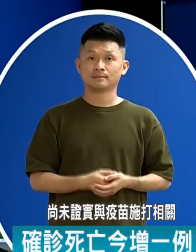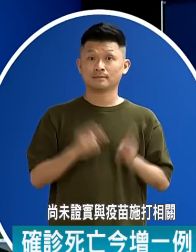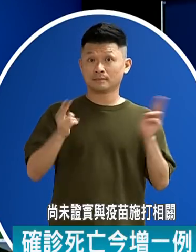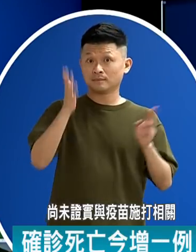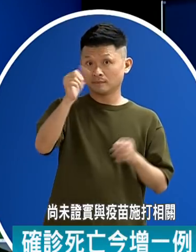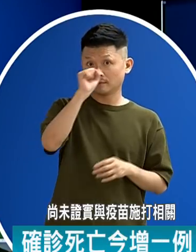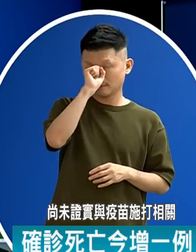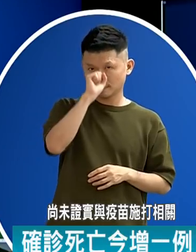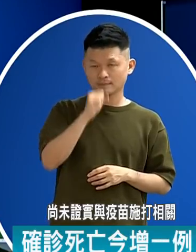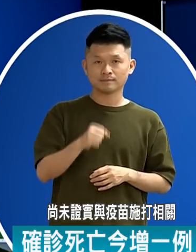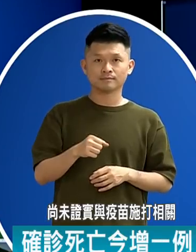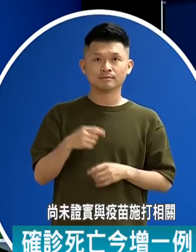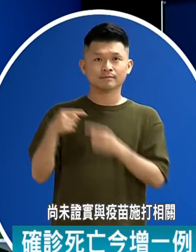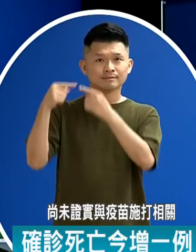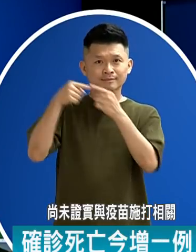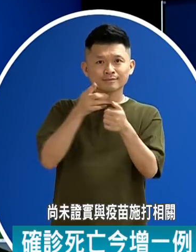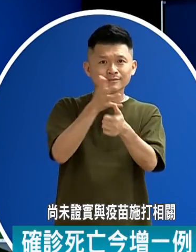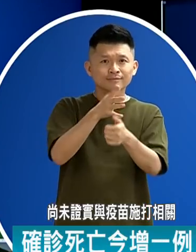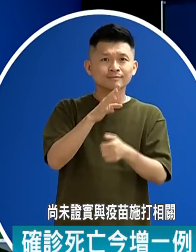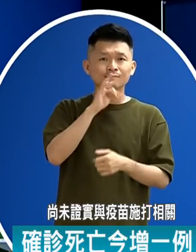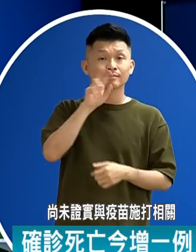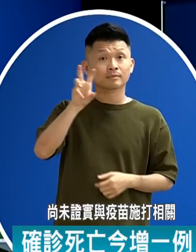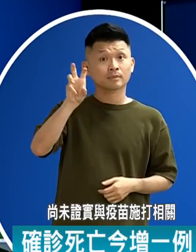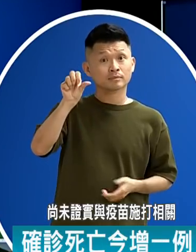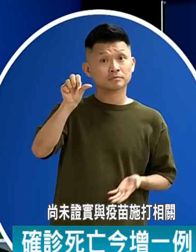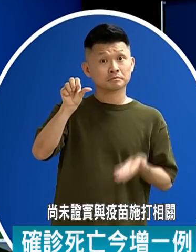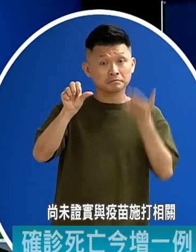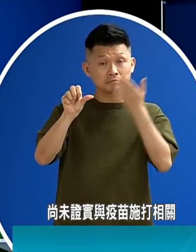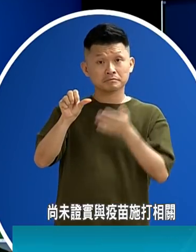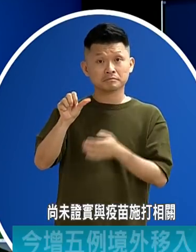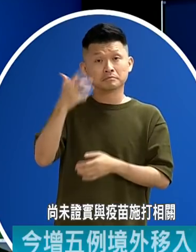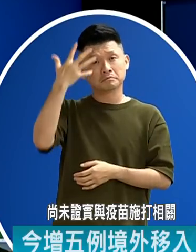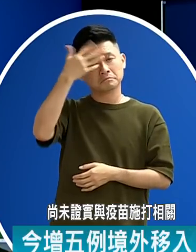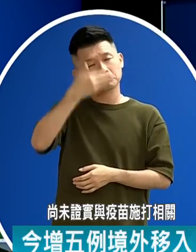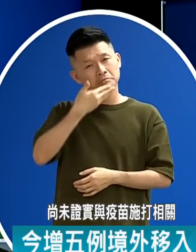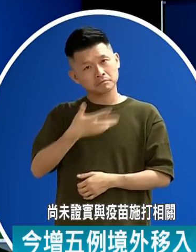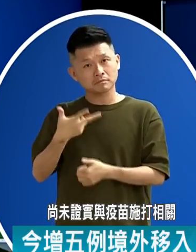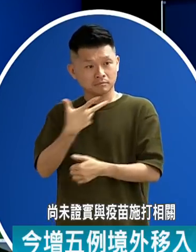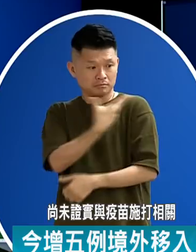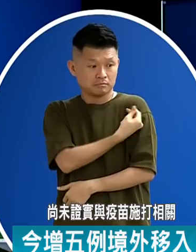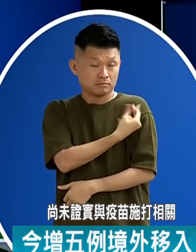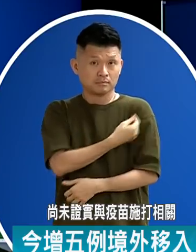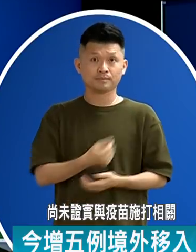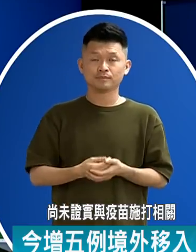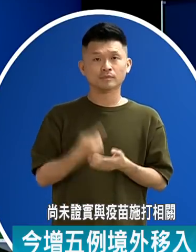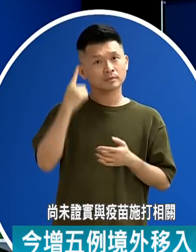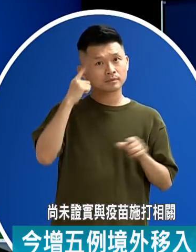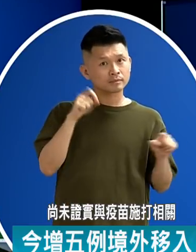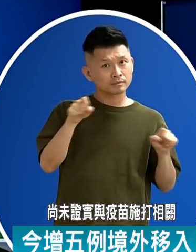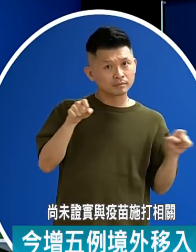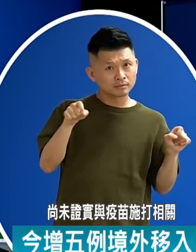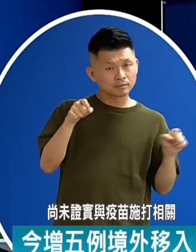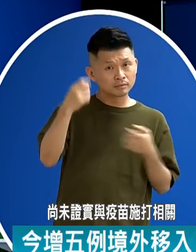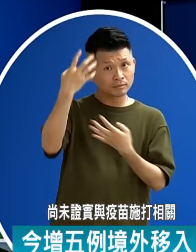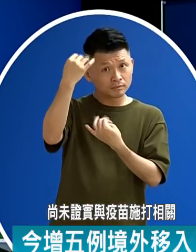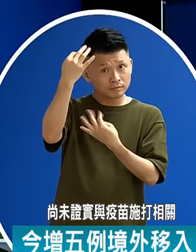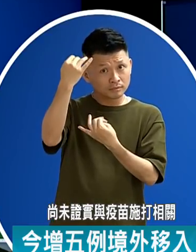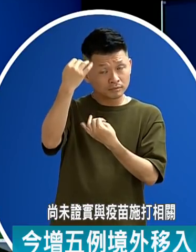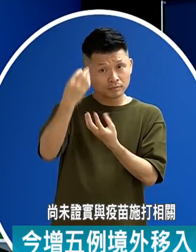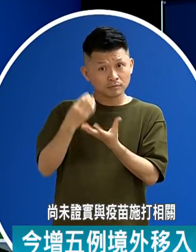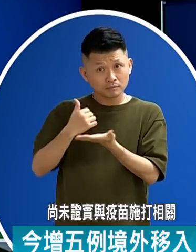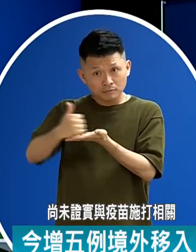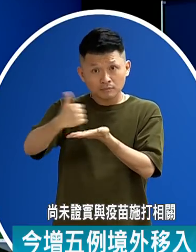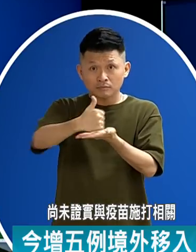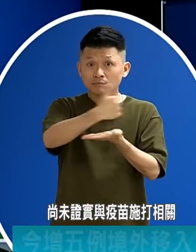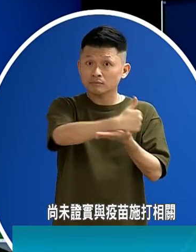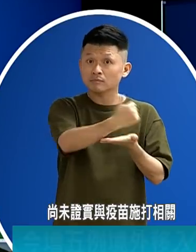指挥官好，延续刚刚85岁长者打疫苗的问题，就是那有预计说何时要把疫苗就是配给